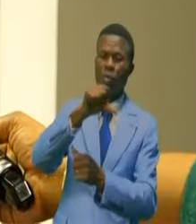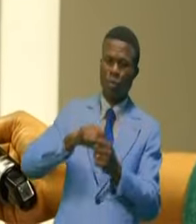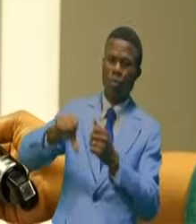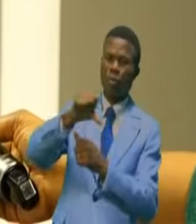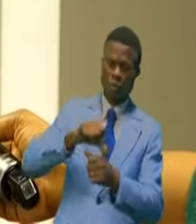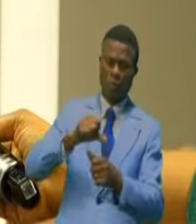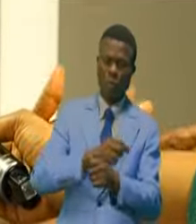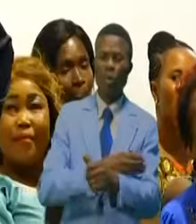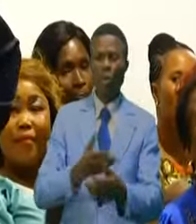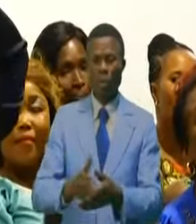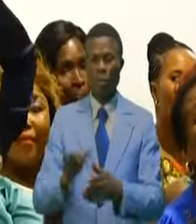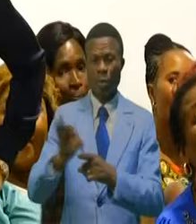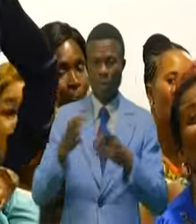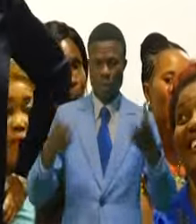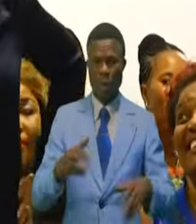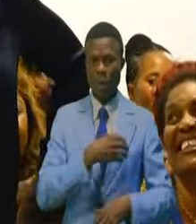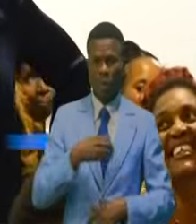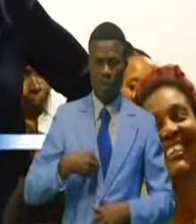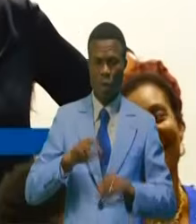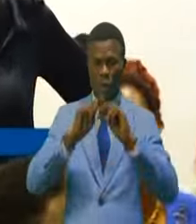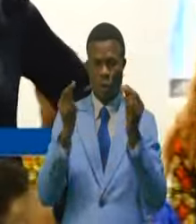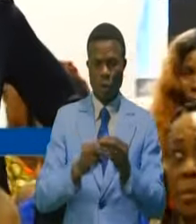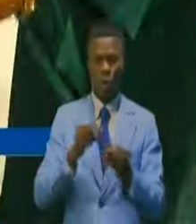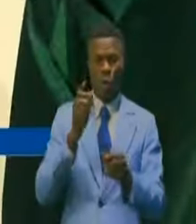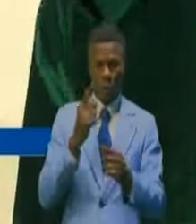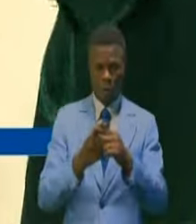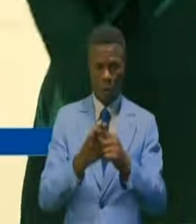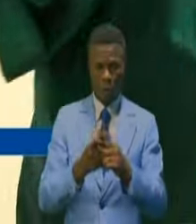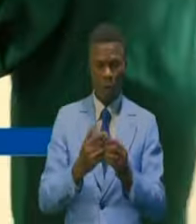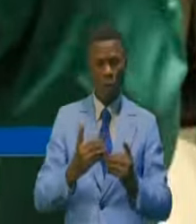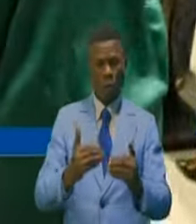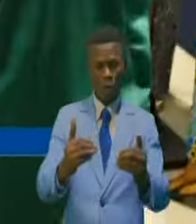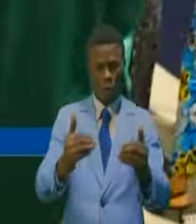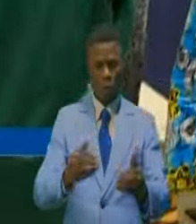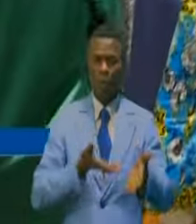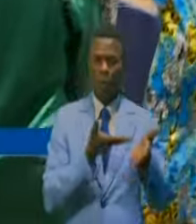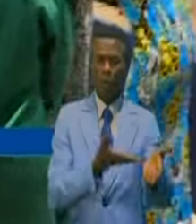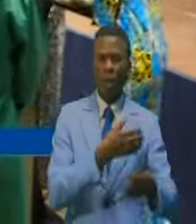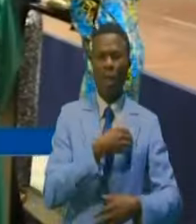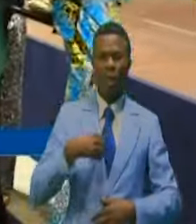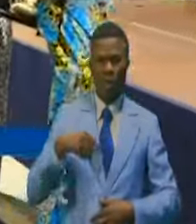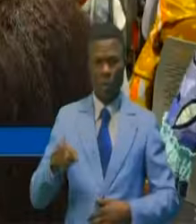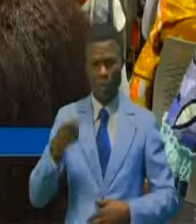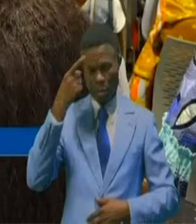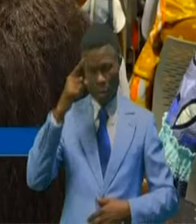cette formation, Marceline Kaouzi et sa structure plurielle disent continuer toujours à accompagner ces mamans pour les connecter à